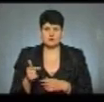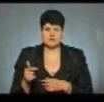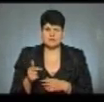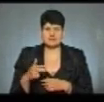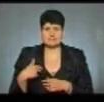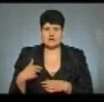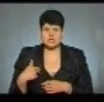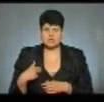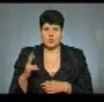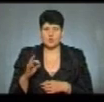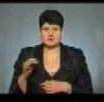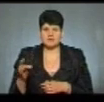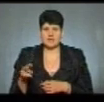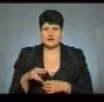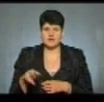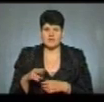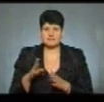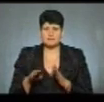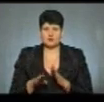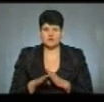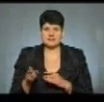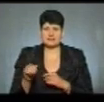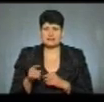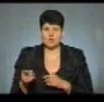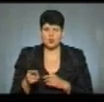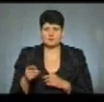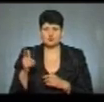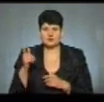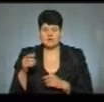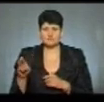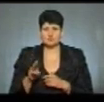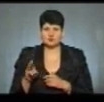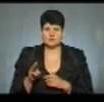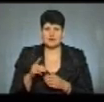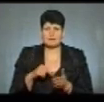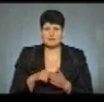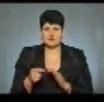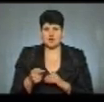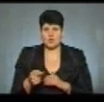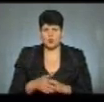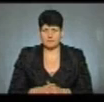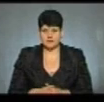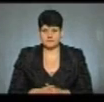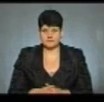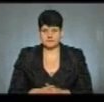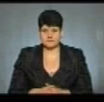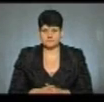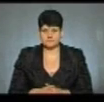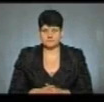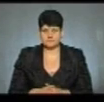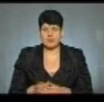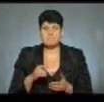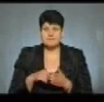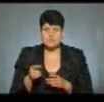Гусятинський, Заліщицький, Козівський, Лановецький, Підволочиський, Тернопільський, Чортківський, Шумський райони і місто Тернопіль. Тобто і